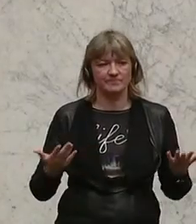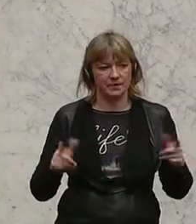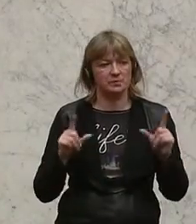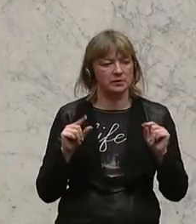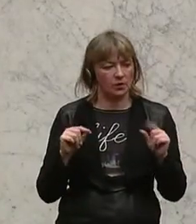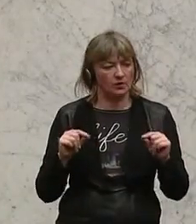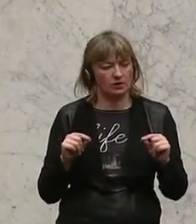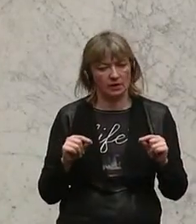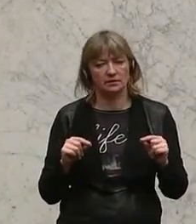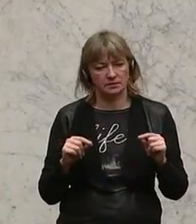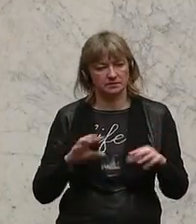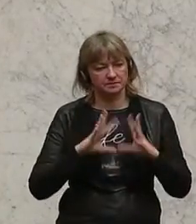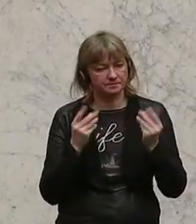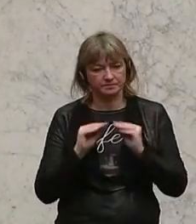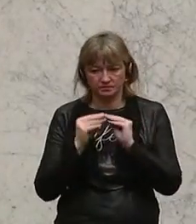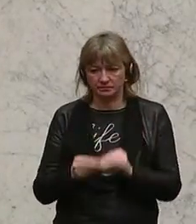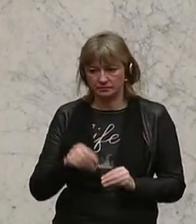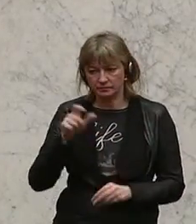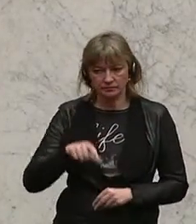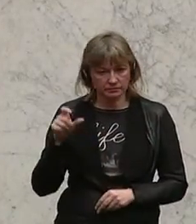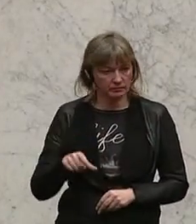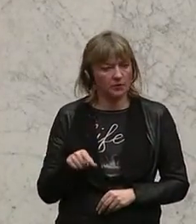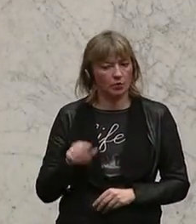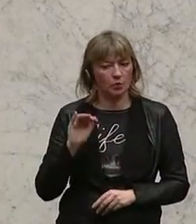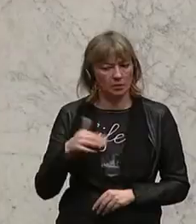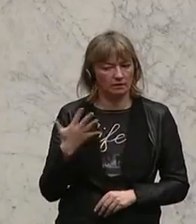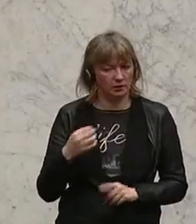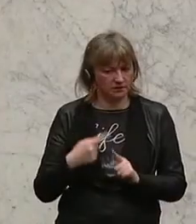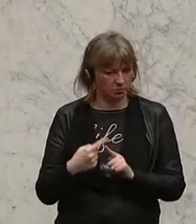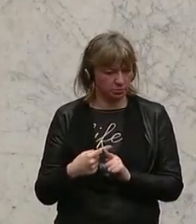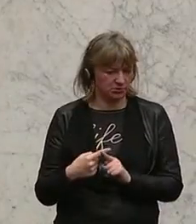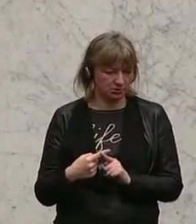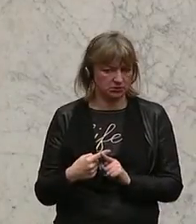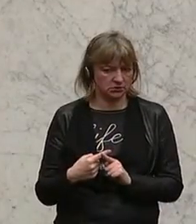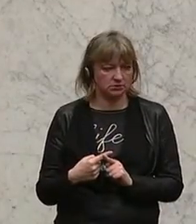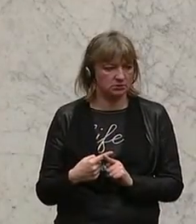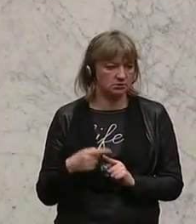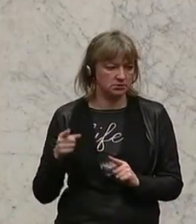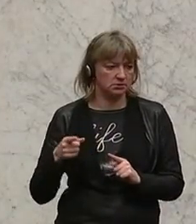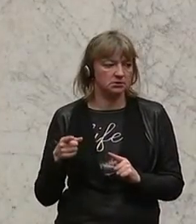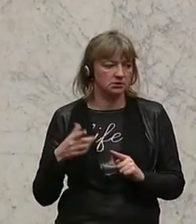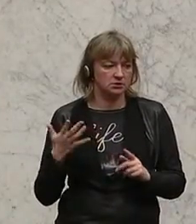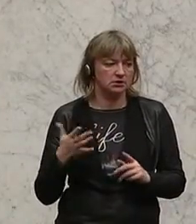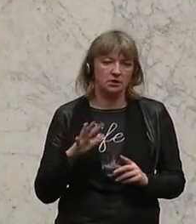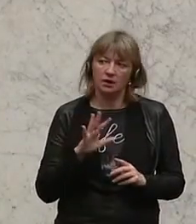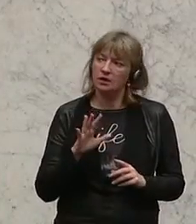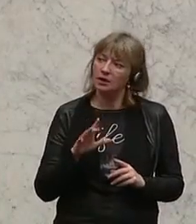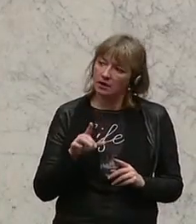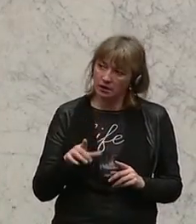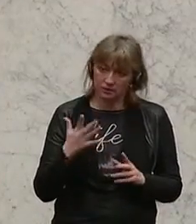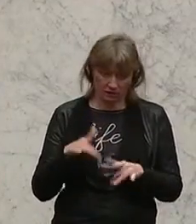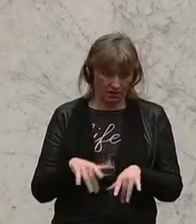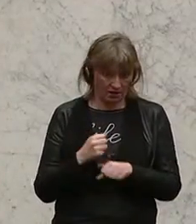heißt, alle Beschäftigten mit 50 plus, alle Menschen mit 50 plus,